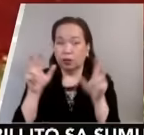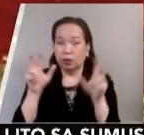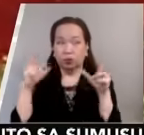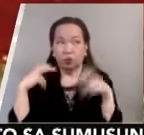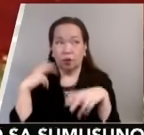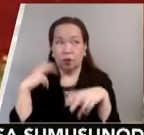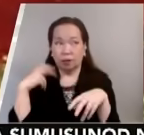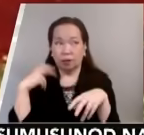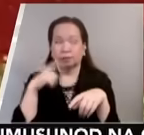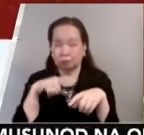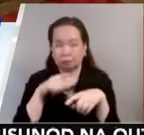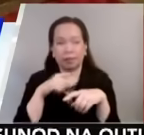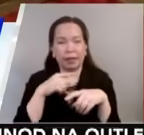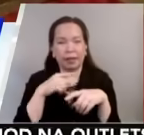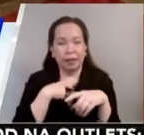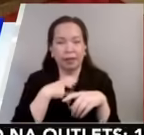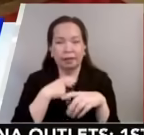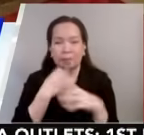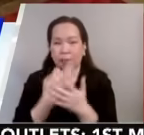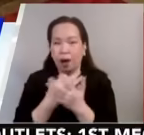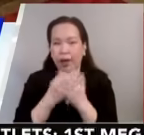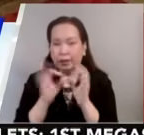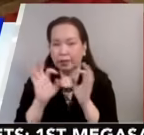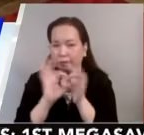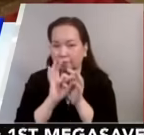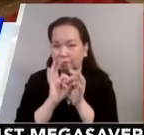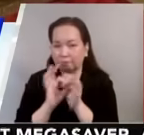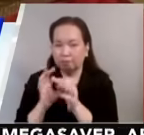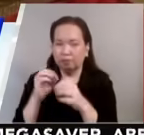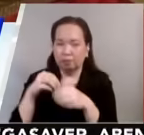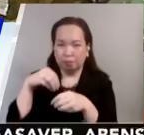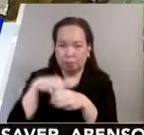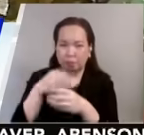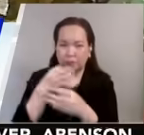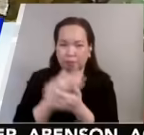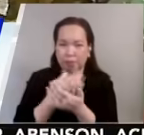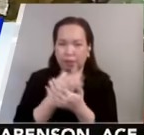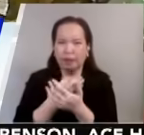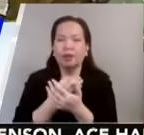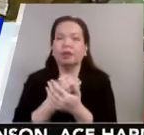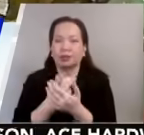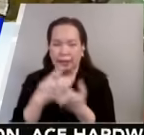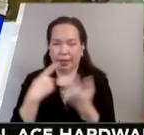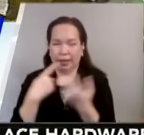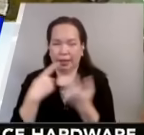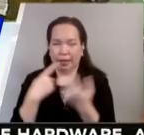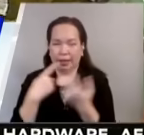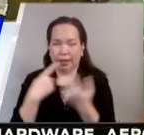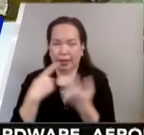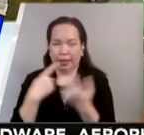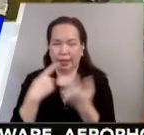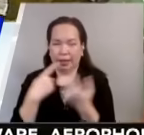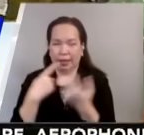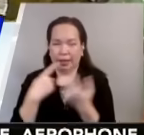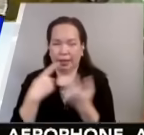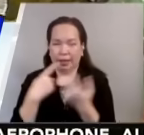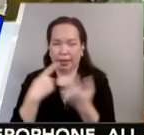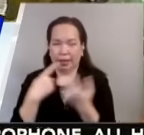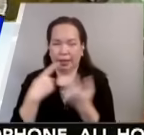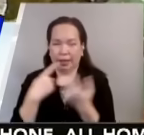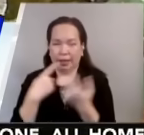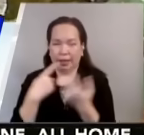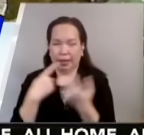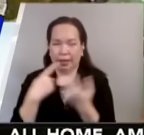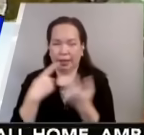money magnet din na nilalagay sa pitaka para hindi raw maubusan ng pera Ito nga ang tinatawag na prosperity basket